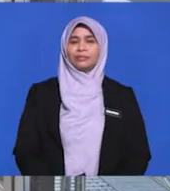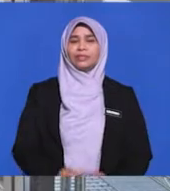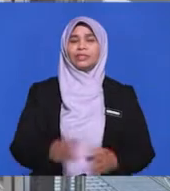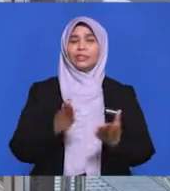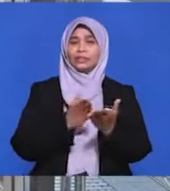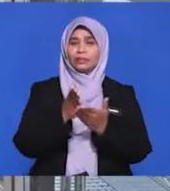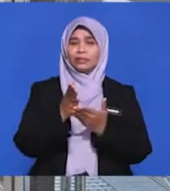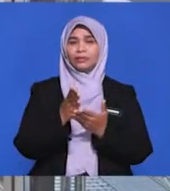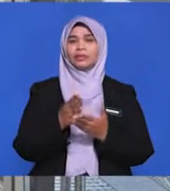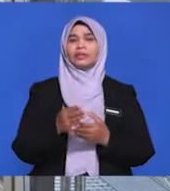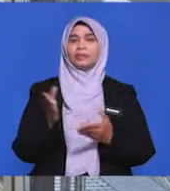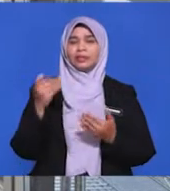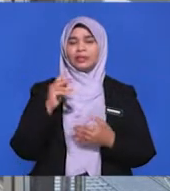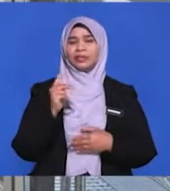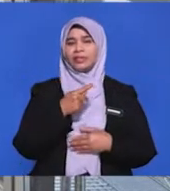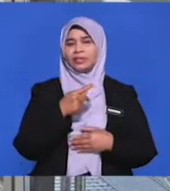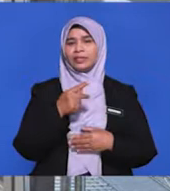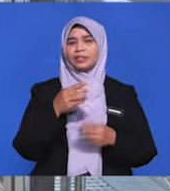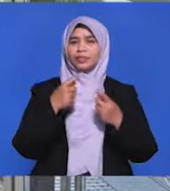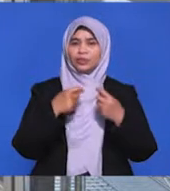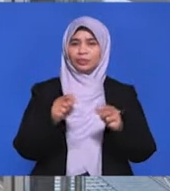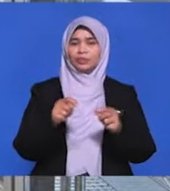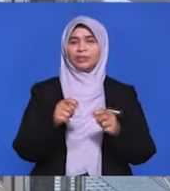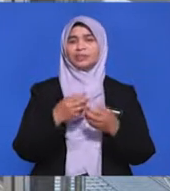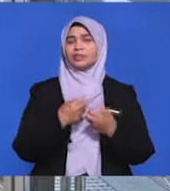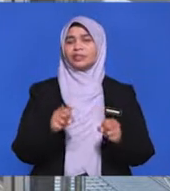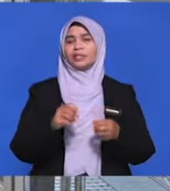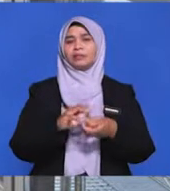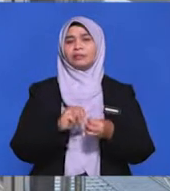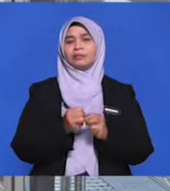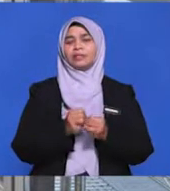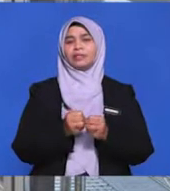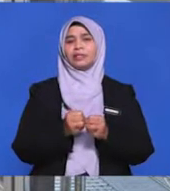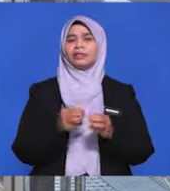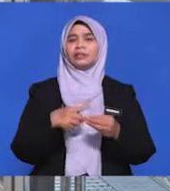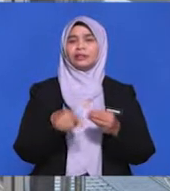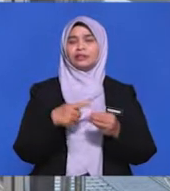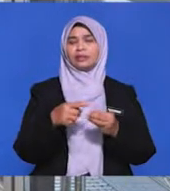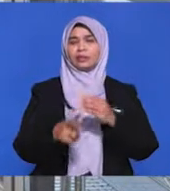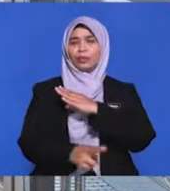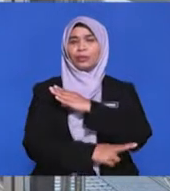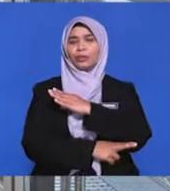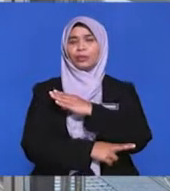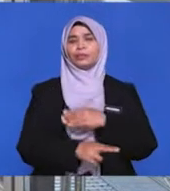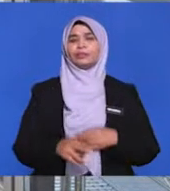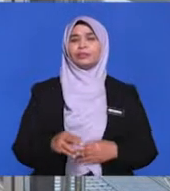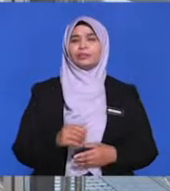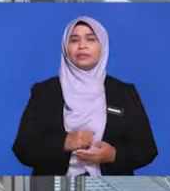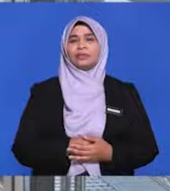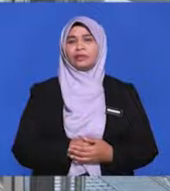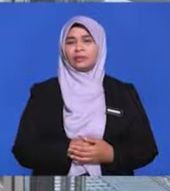seterusnya marilah kita Cuba menyelesaikan masalah berkaitan hukum gay-lussac